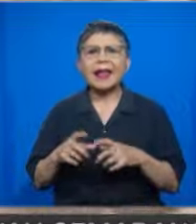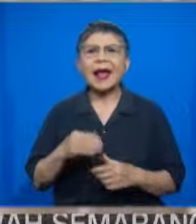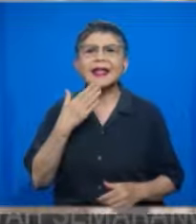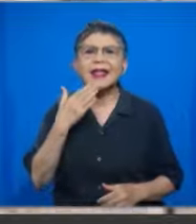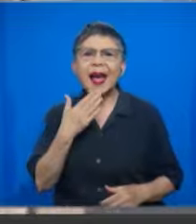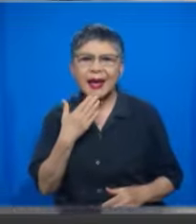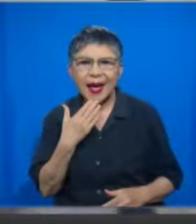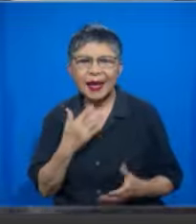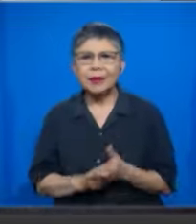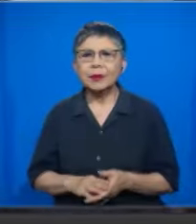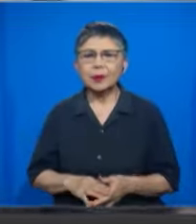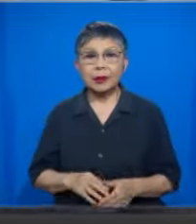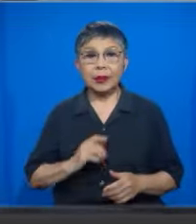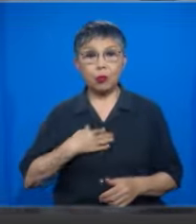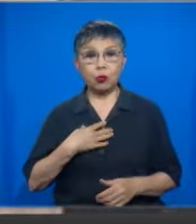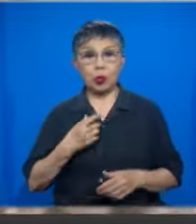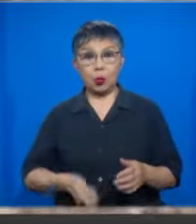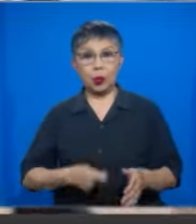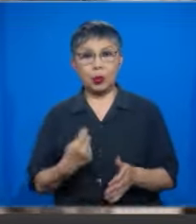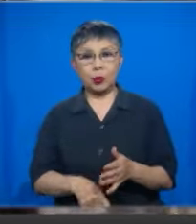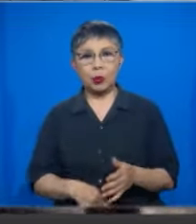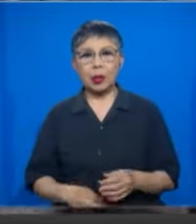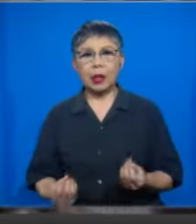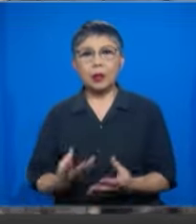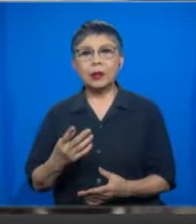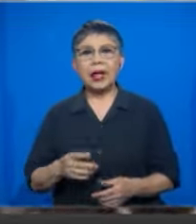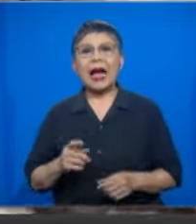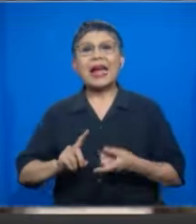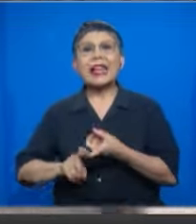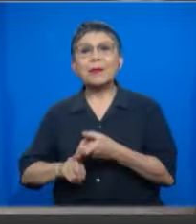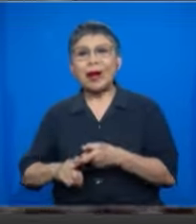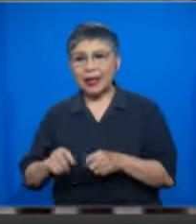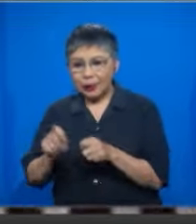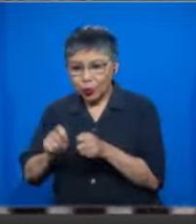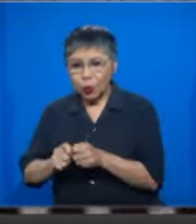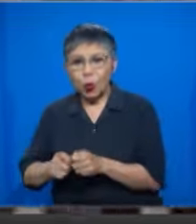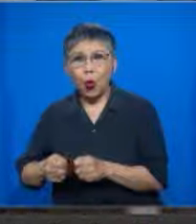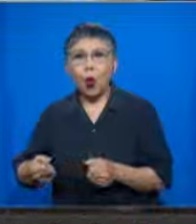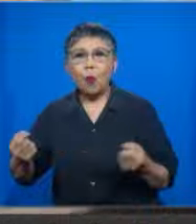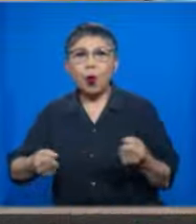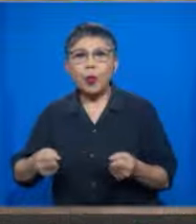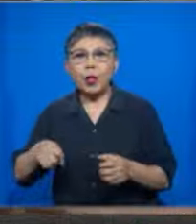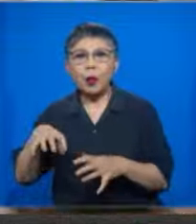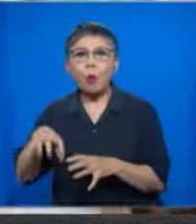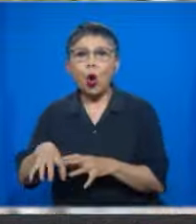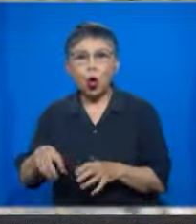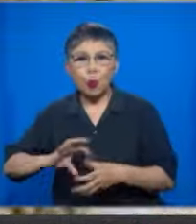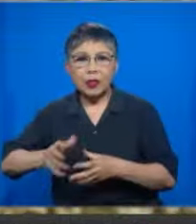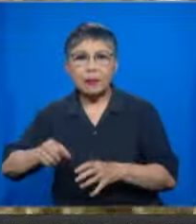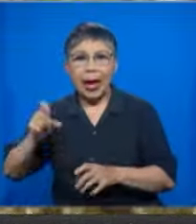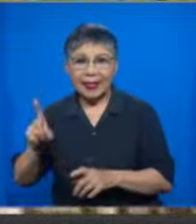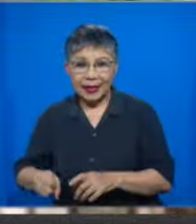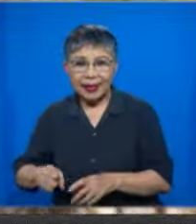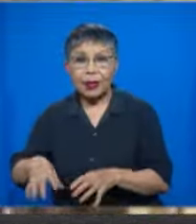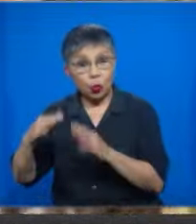seadanya. Menurut penyewa rumah, kebakaran terjadi ketika kerabatnya sedang memperbaiki mobil yang mogok di dalam garasi rumah. Percikan